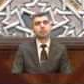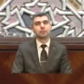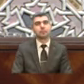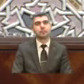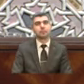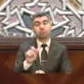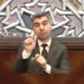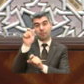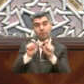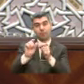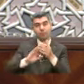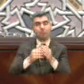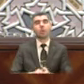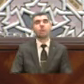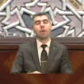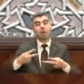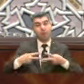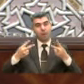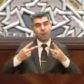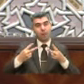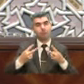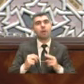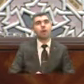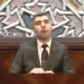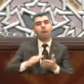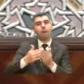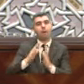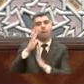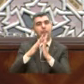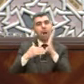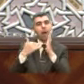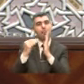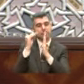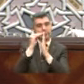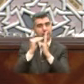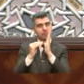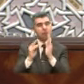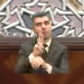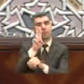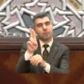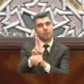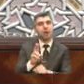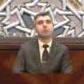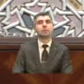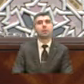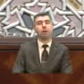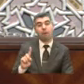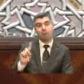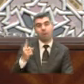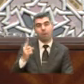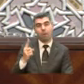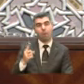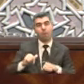حضرة السيدات والسادة، نشرع الآن في بسط الأسئلة المدرجة بجدول أعمالنا، ونستهلها